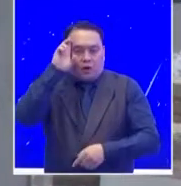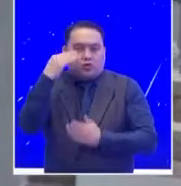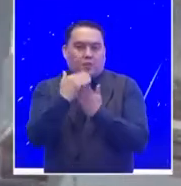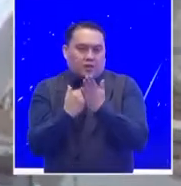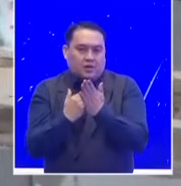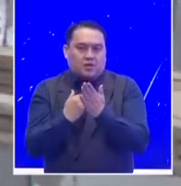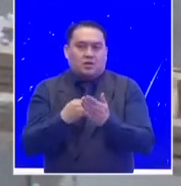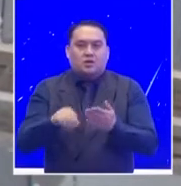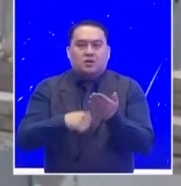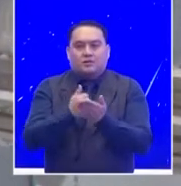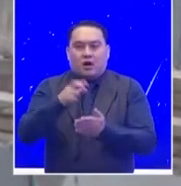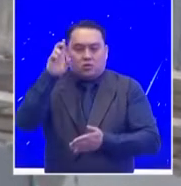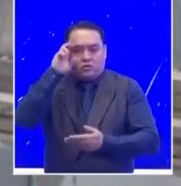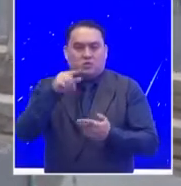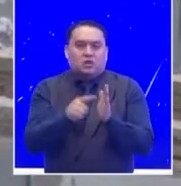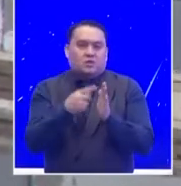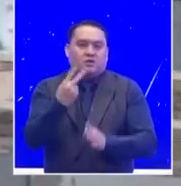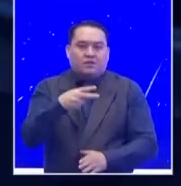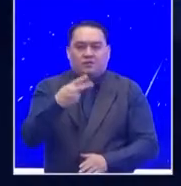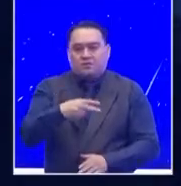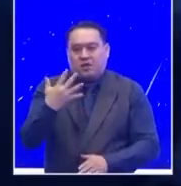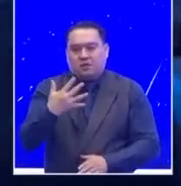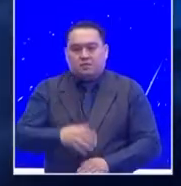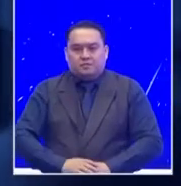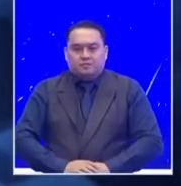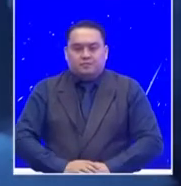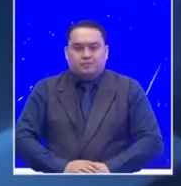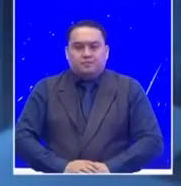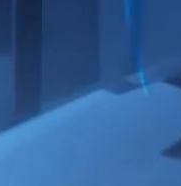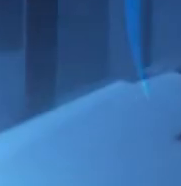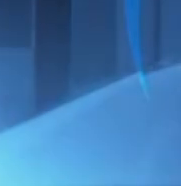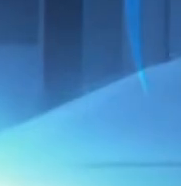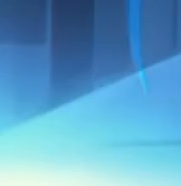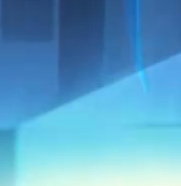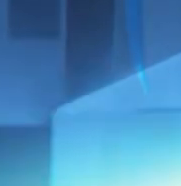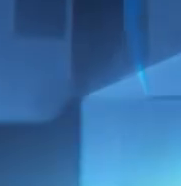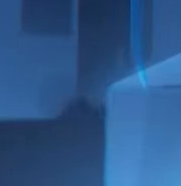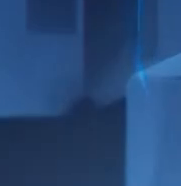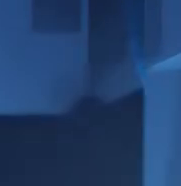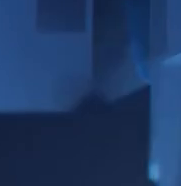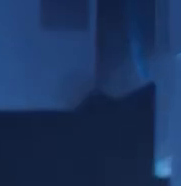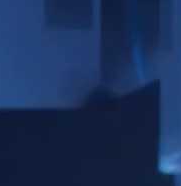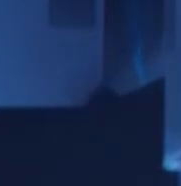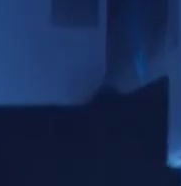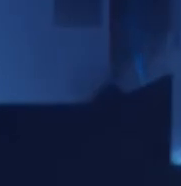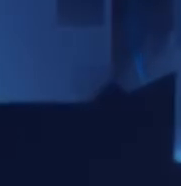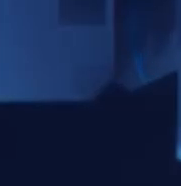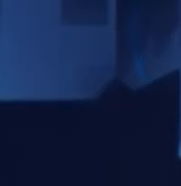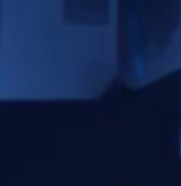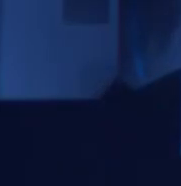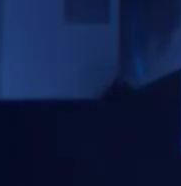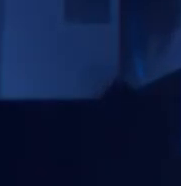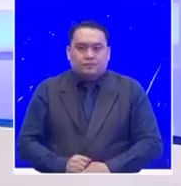государственной программе Елбасы 7-20-25. Азат Жумаханов, Жаслан Шинкенже, телекомпания ЖТСУ, Капшигай.